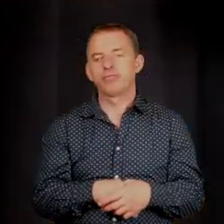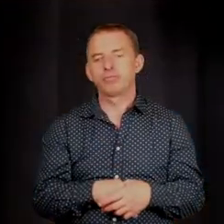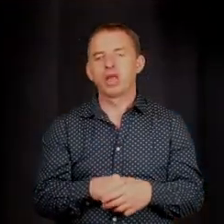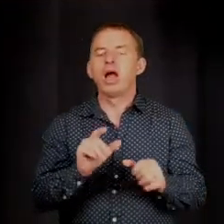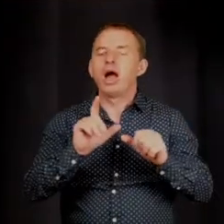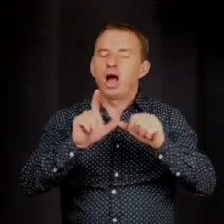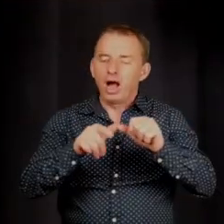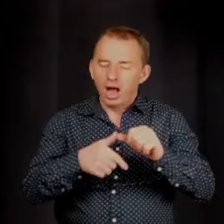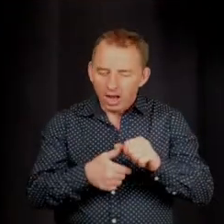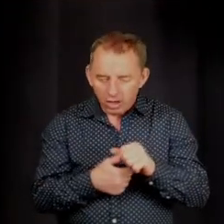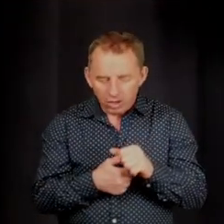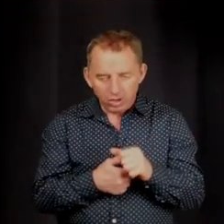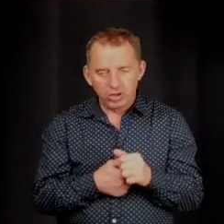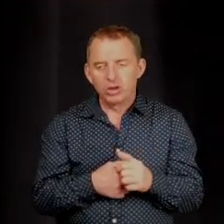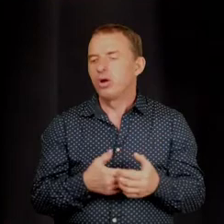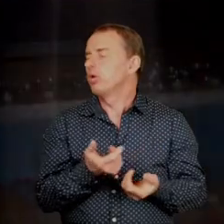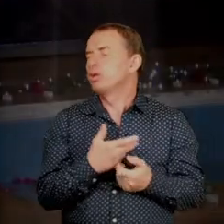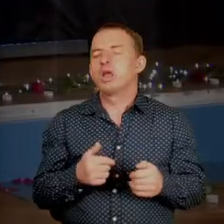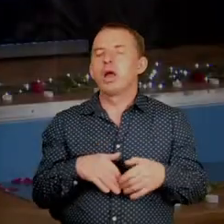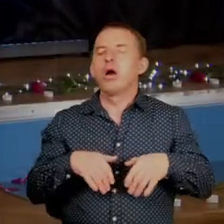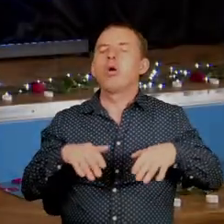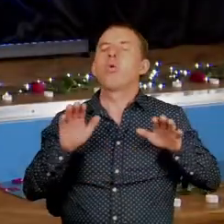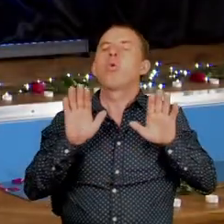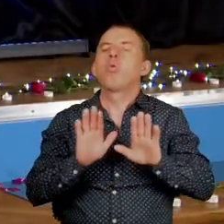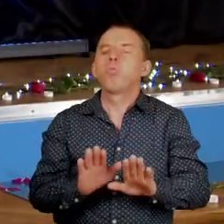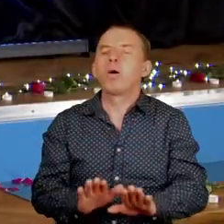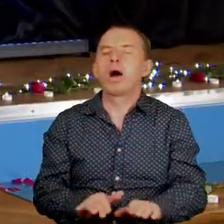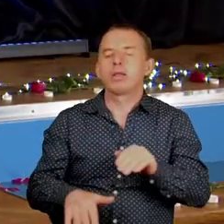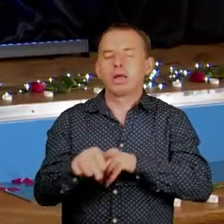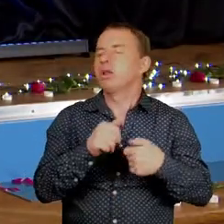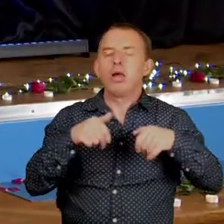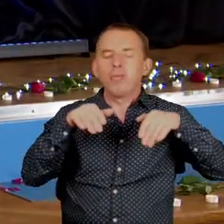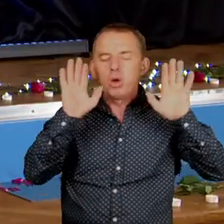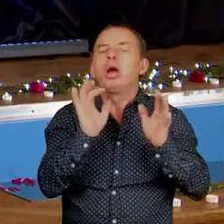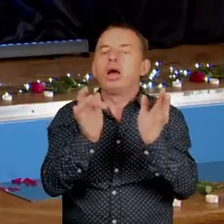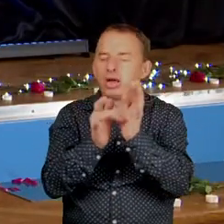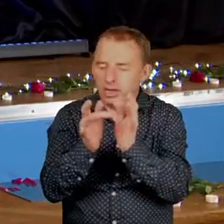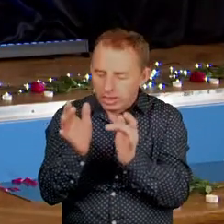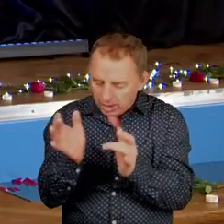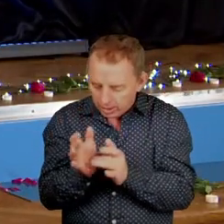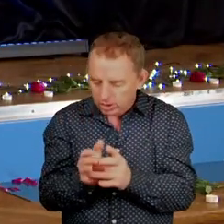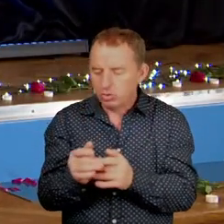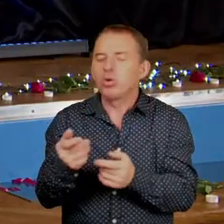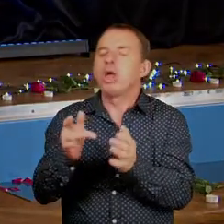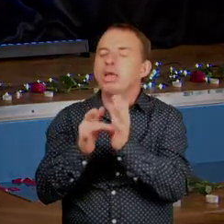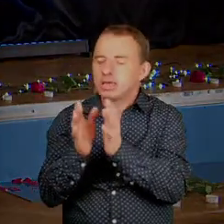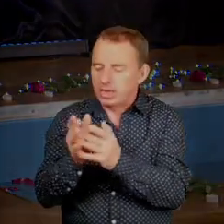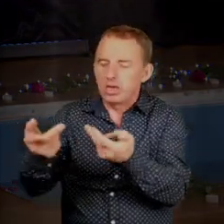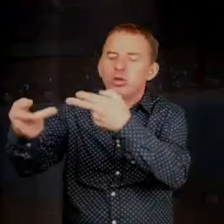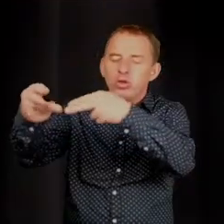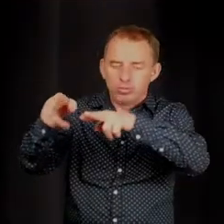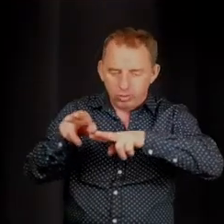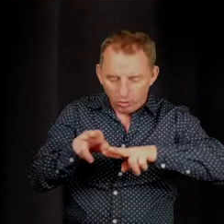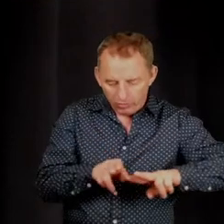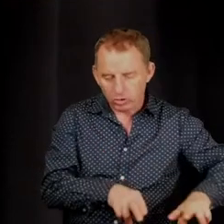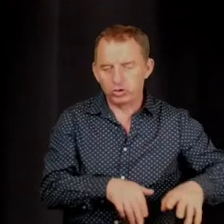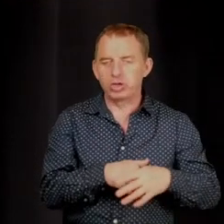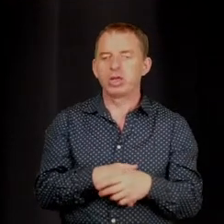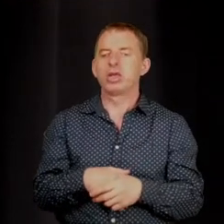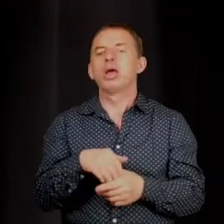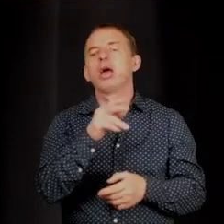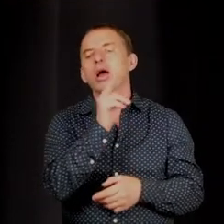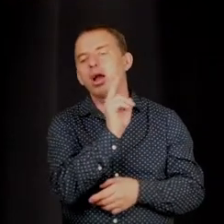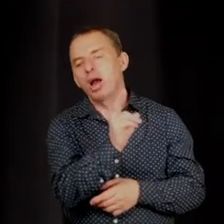Ale nie podupadajcie na duchu. Christ will come again. Chrystus powróci, Jezus powróci. Every challenge you face.